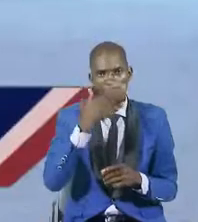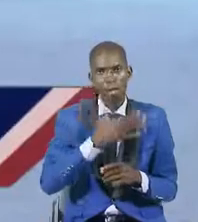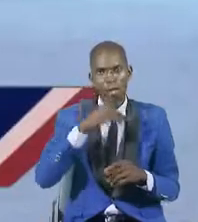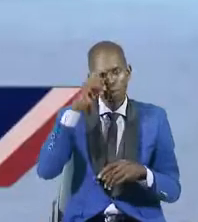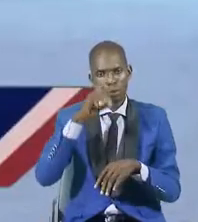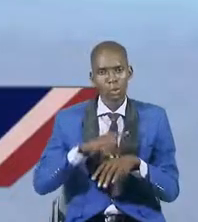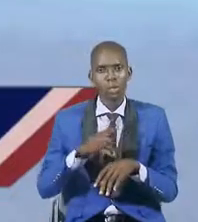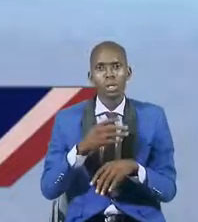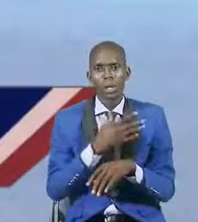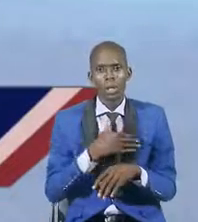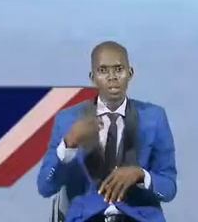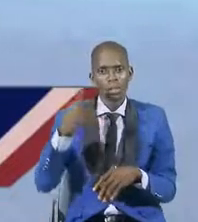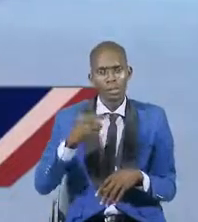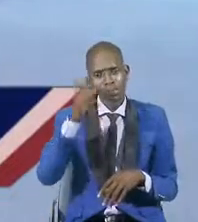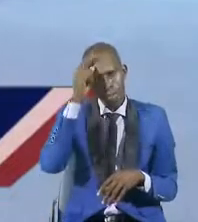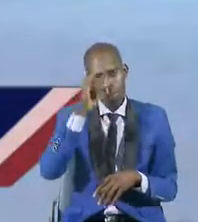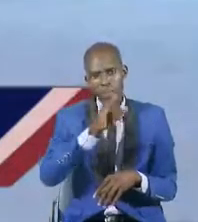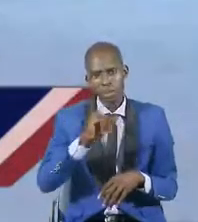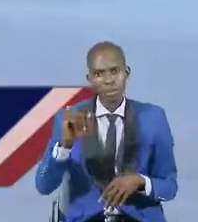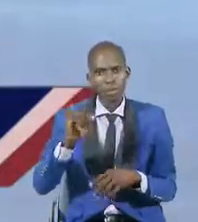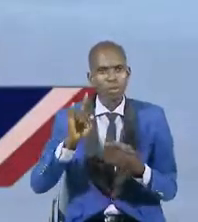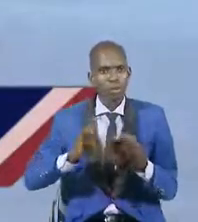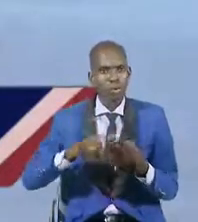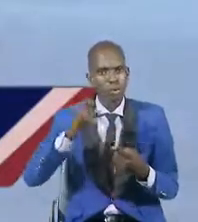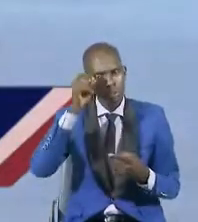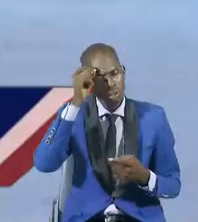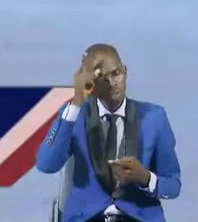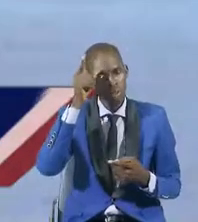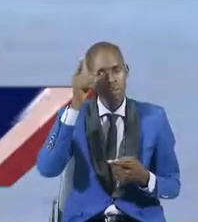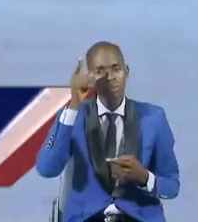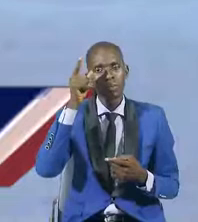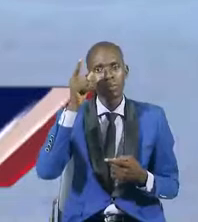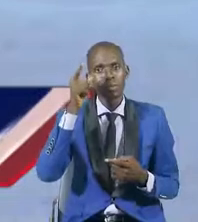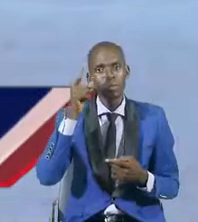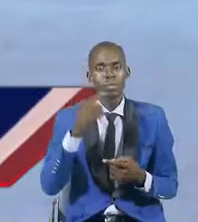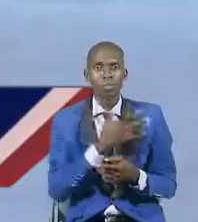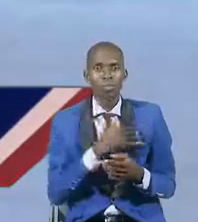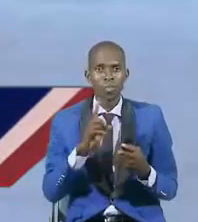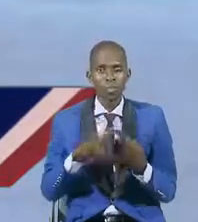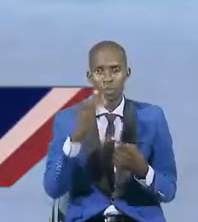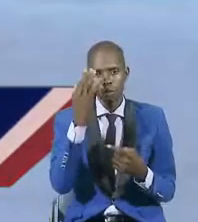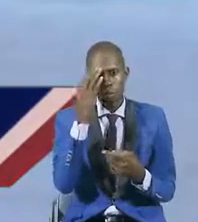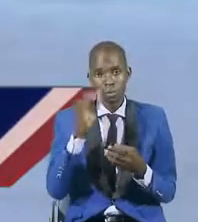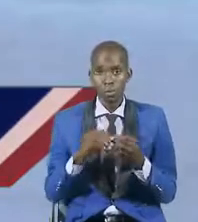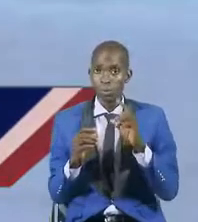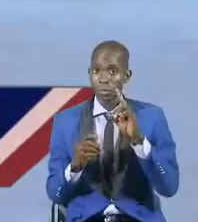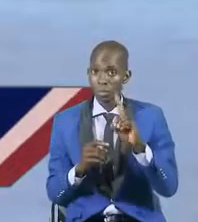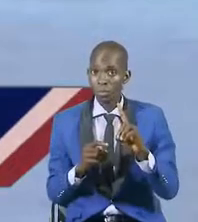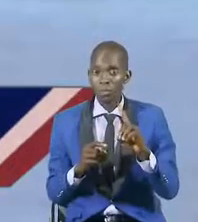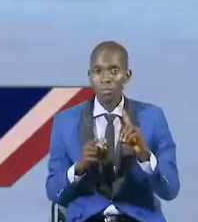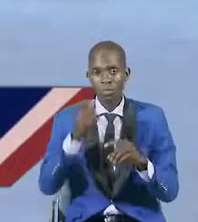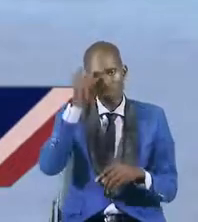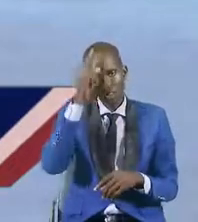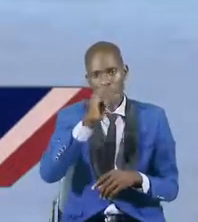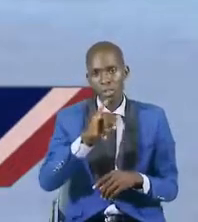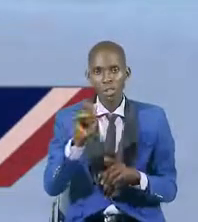parole, il y a le discernement de l'esprit, la parole de sagesse, de connaissance et le discernement des esprits pour